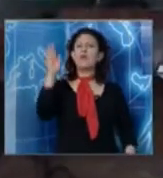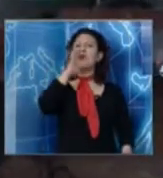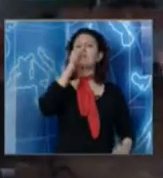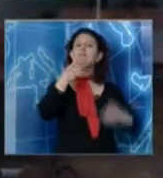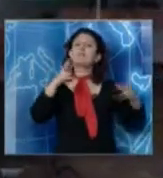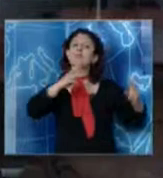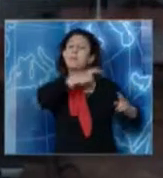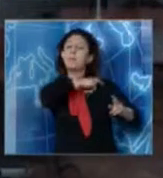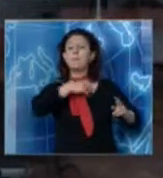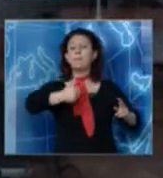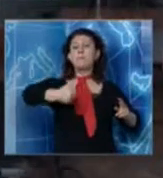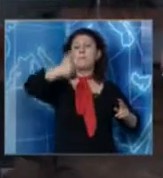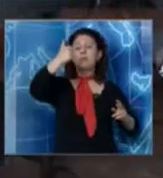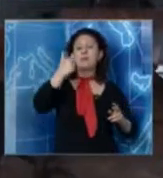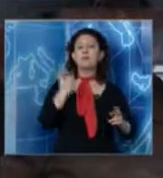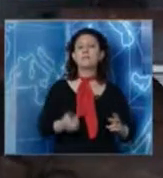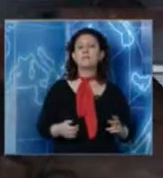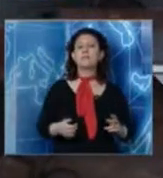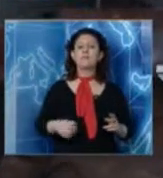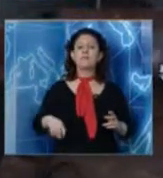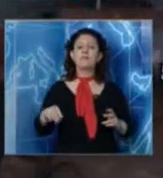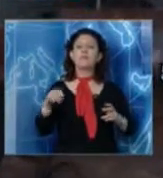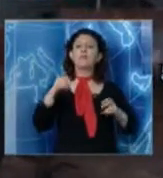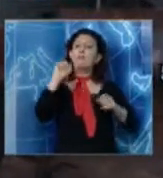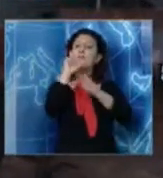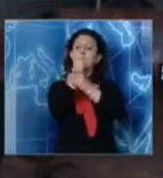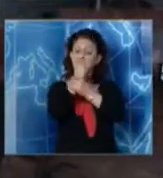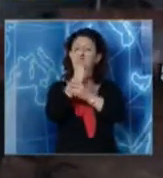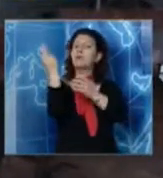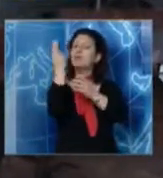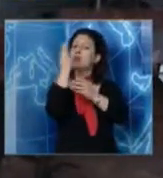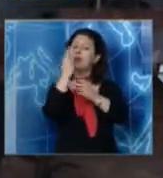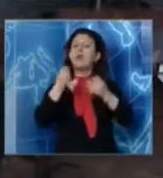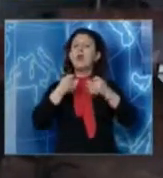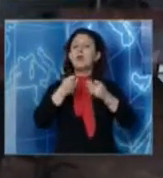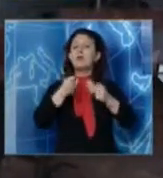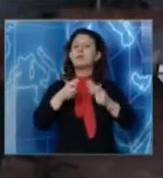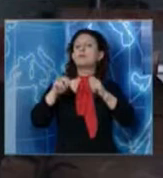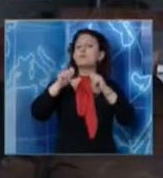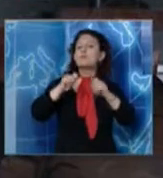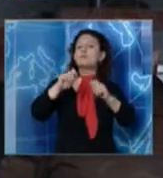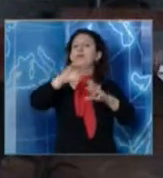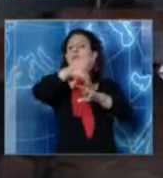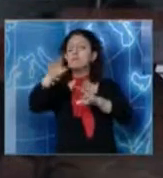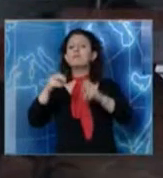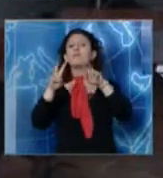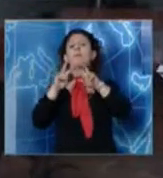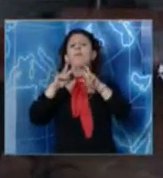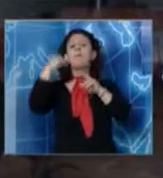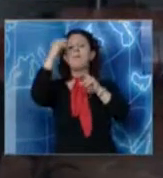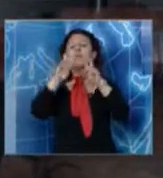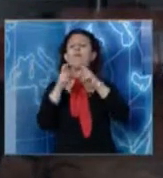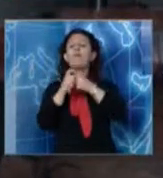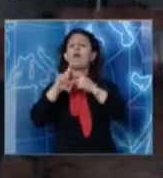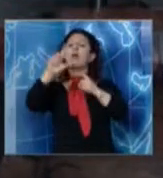Kocaeli Büyükşehir Belediye Başkanı İbrahim Karaosmanoğlu, meslek ve sanat eğitim kurslarının Mevlana Kurs Merkezi'ni ziyaret